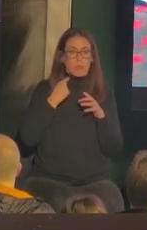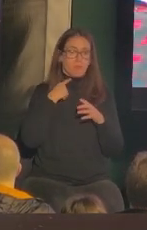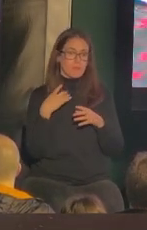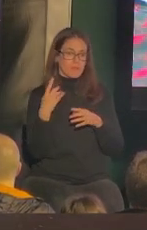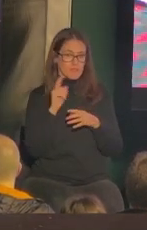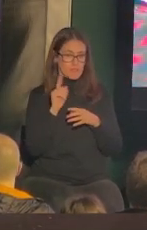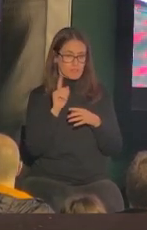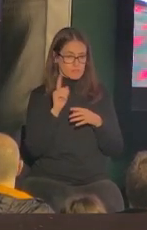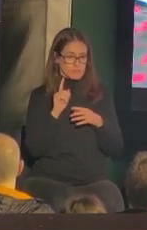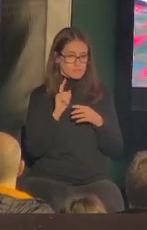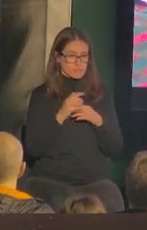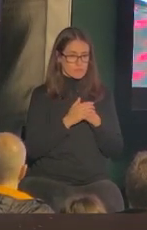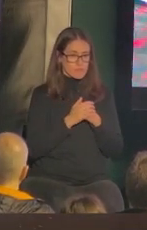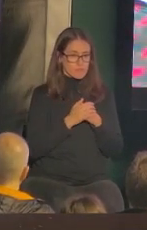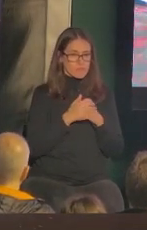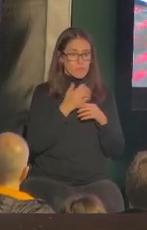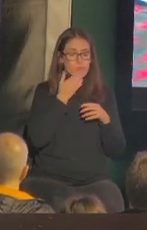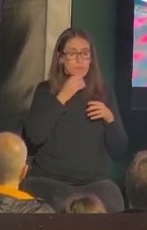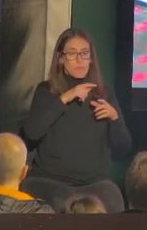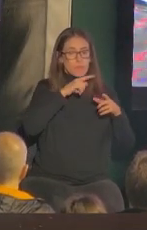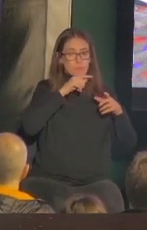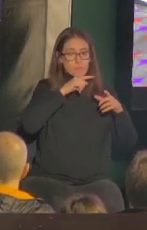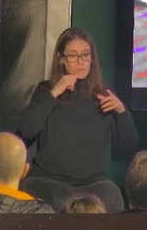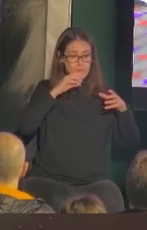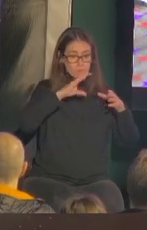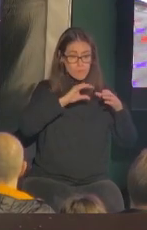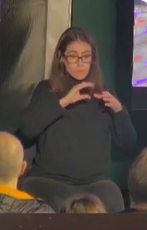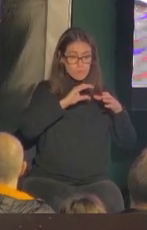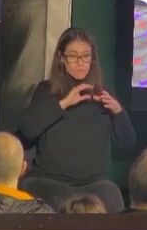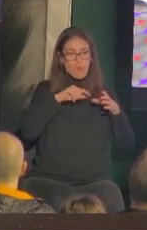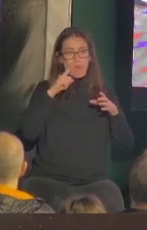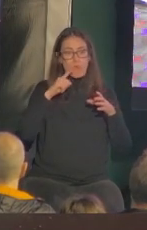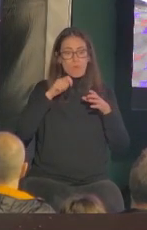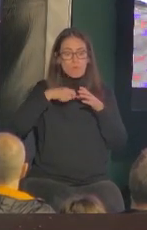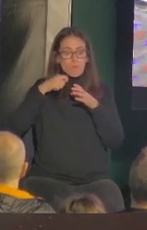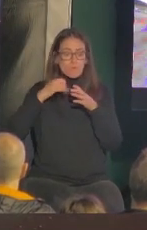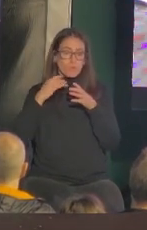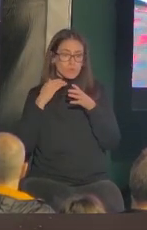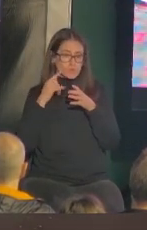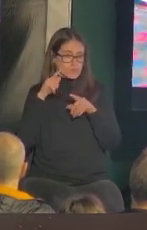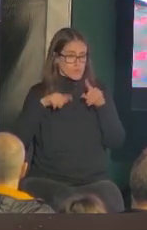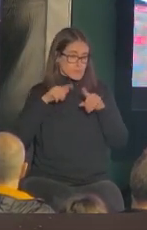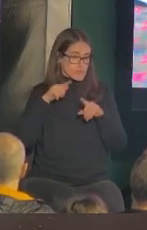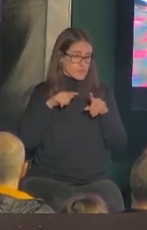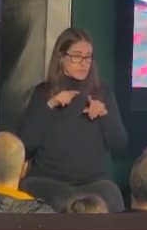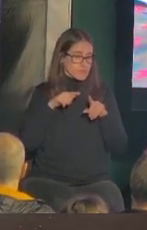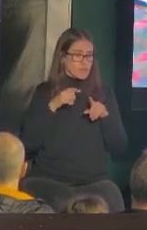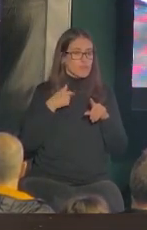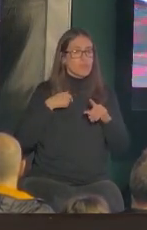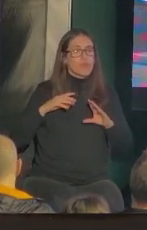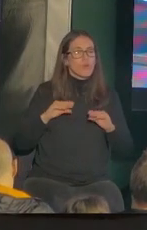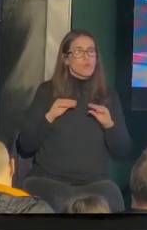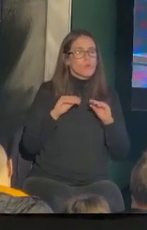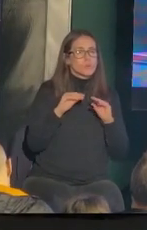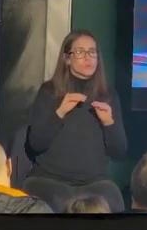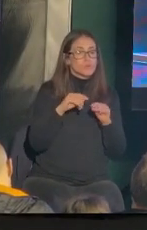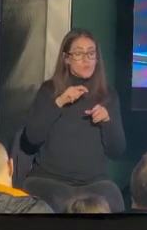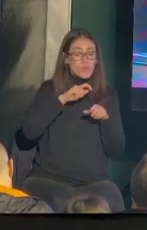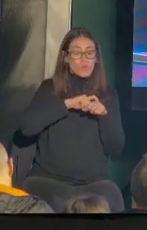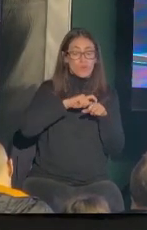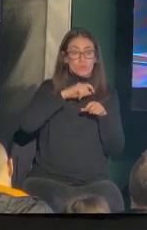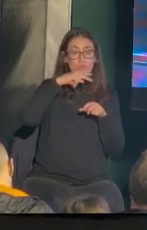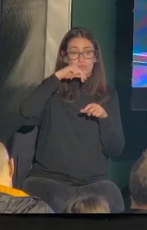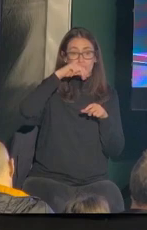del que estem fent, si el pa de pessic, si una mousse. En aquest cas ja m'està bé perquè només utilitzo aquest tipus de sucre, no n'hi afegeixo més, per